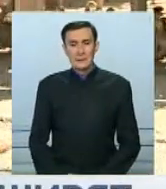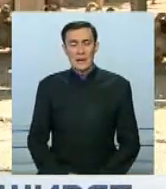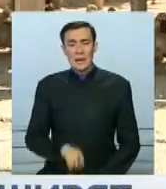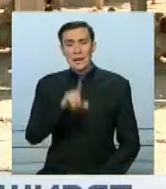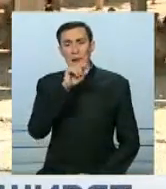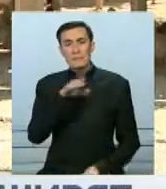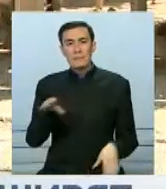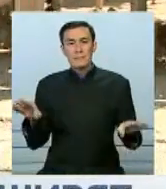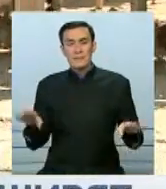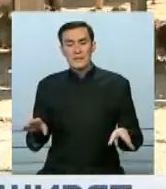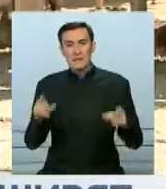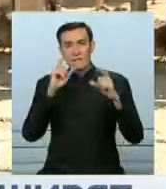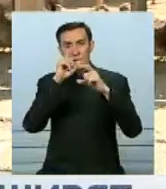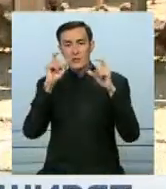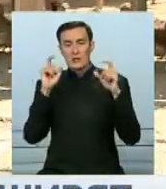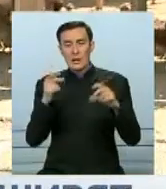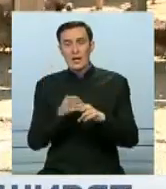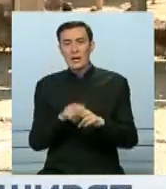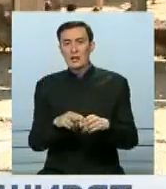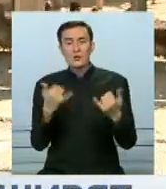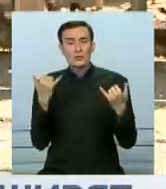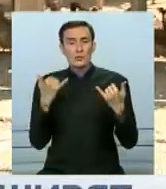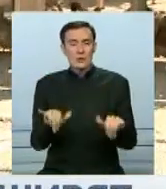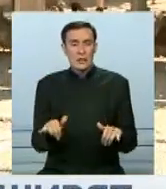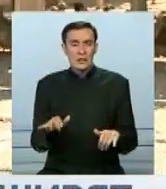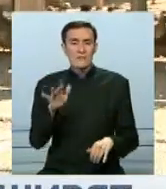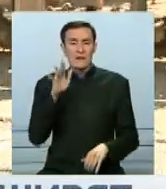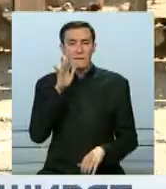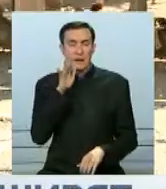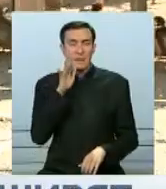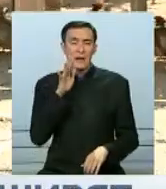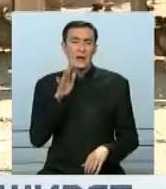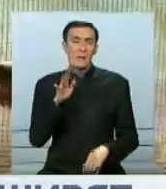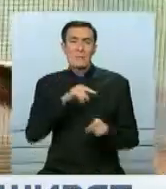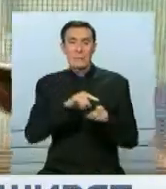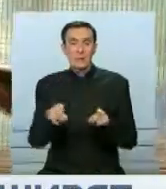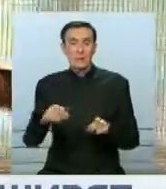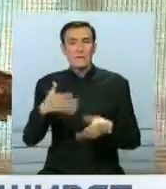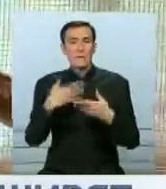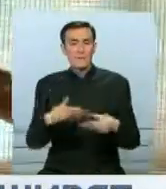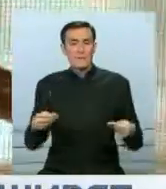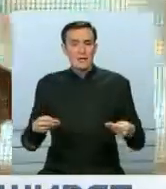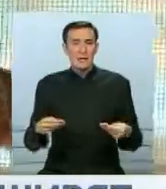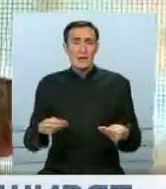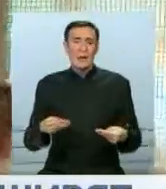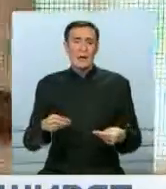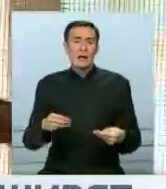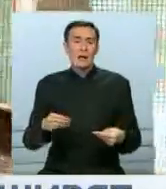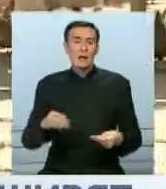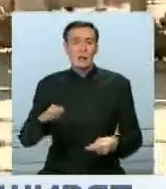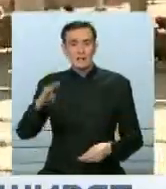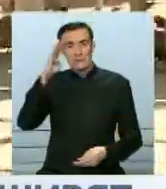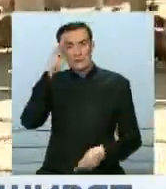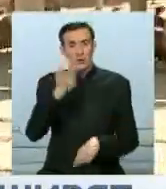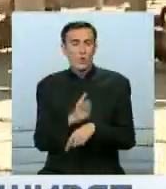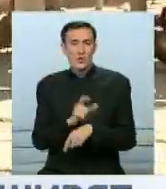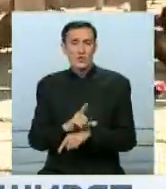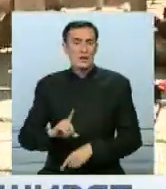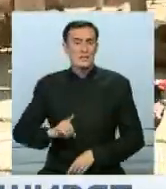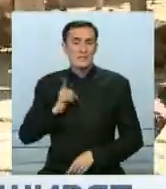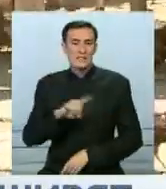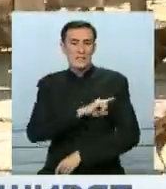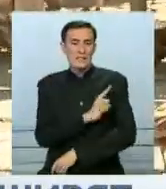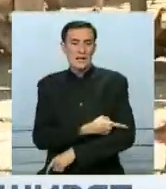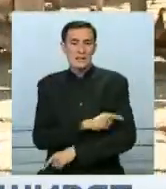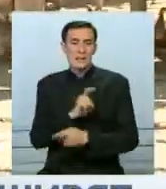Птицы в очках – это не случайность и не прихоть. Во время брачного периода самцы становятся очень агрессивными. Начинается